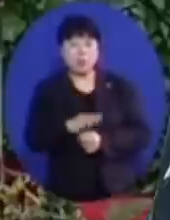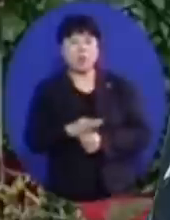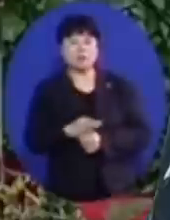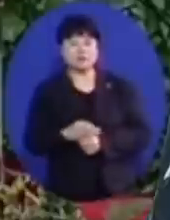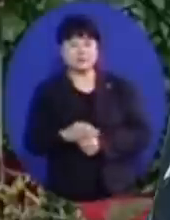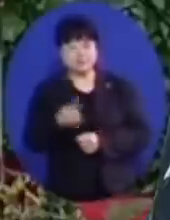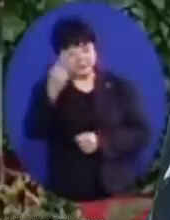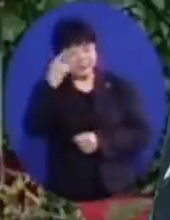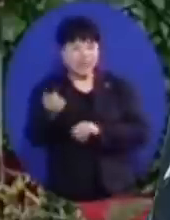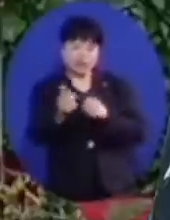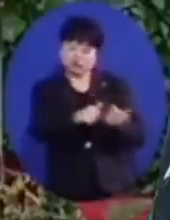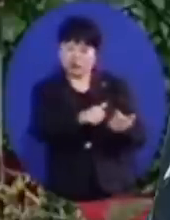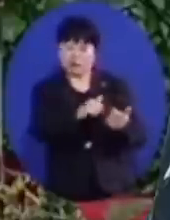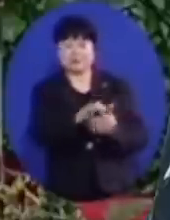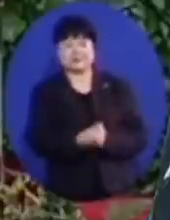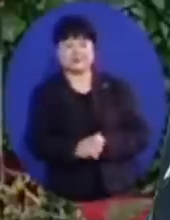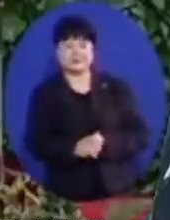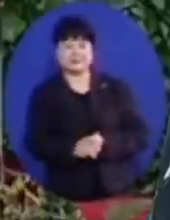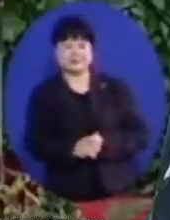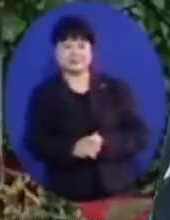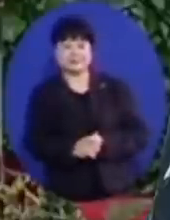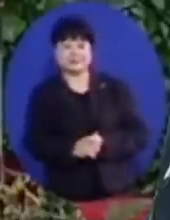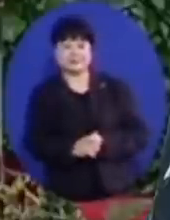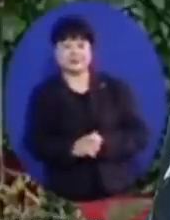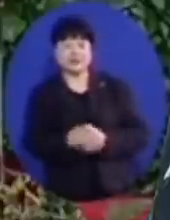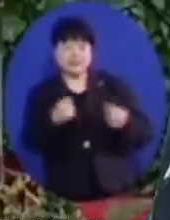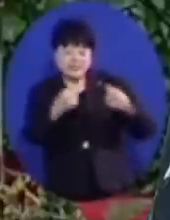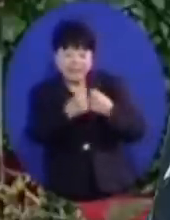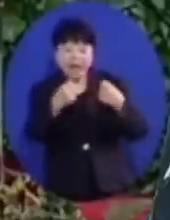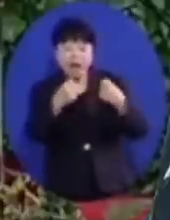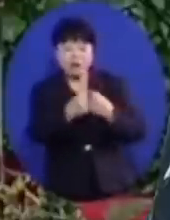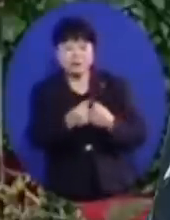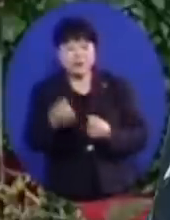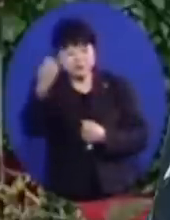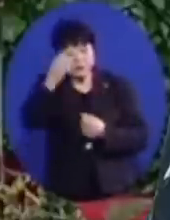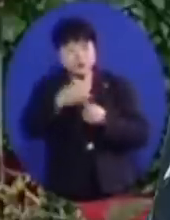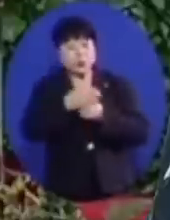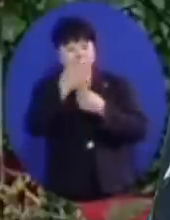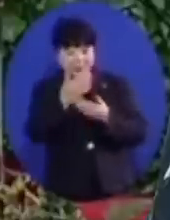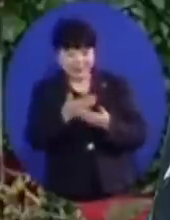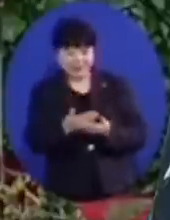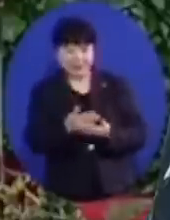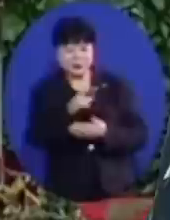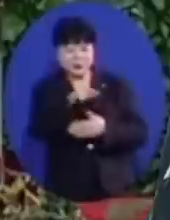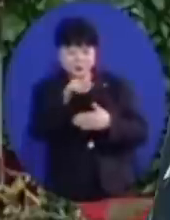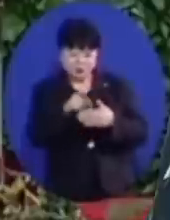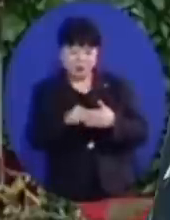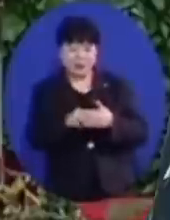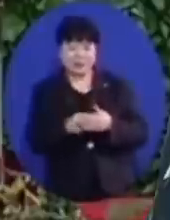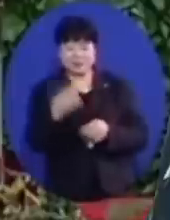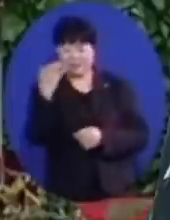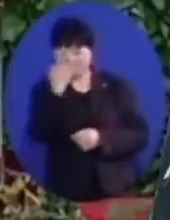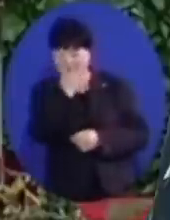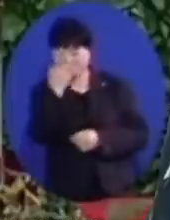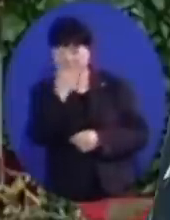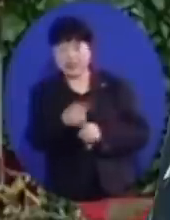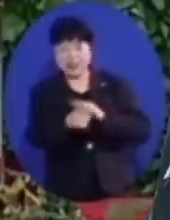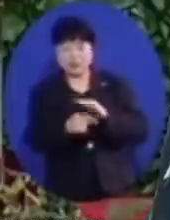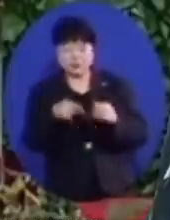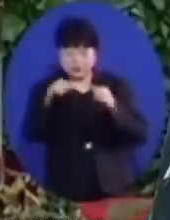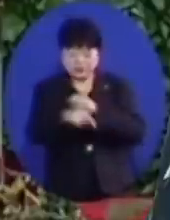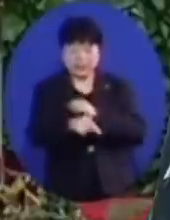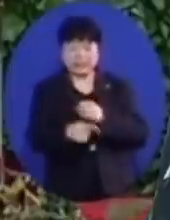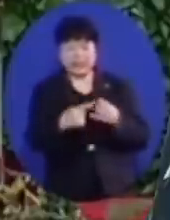생각을 죽이면서 살아야 되는 것입니다 그게 우리의 싸움인 것입니다 성령의 도우심을 받아서 우리 속에서 음란 도둑질